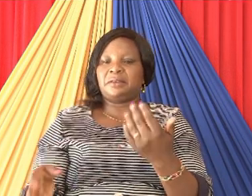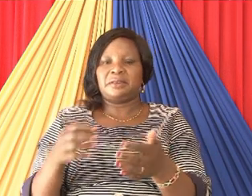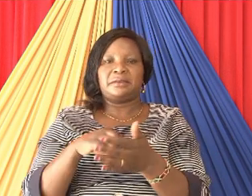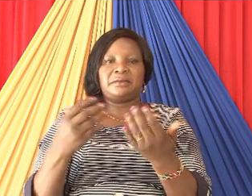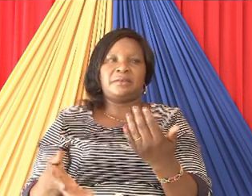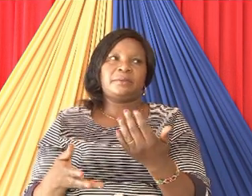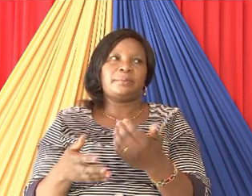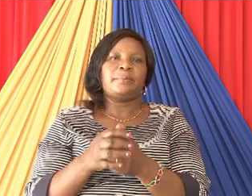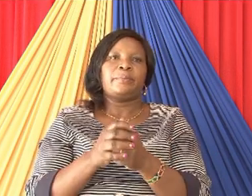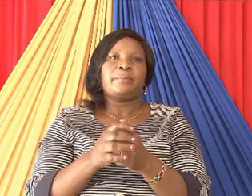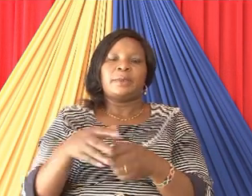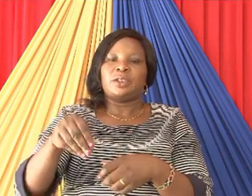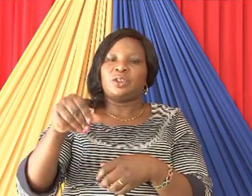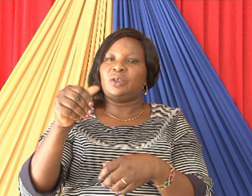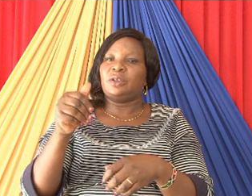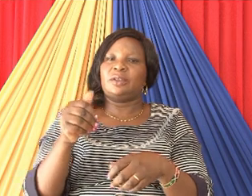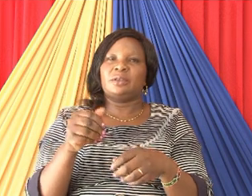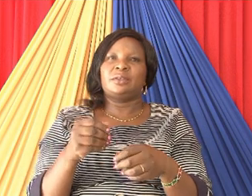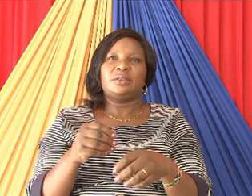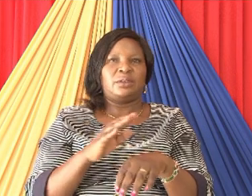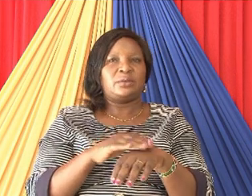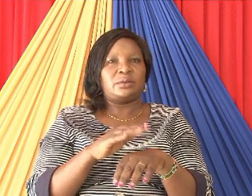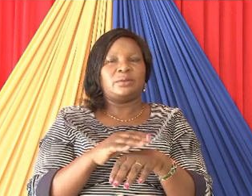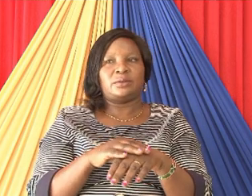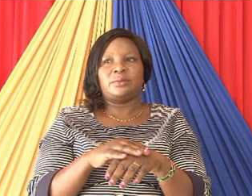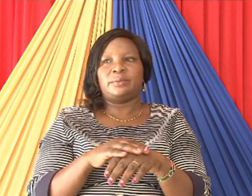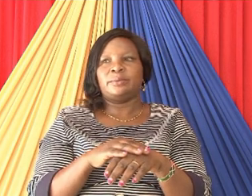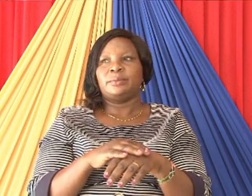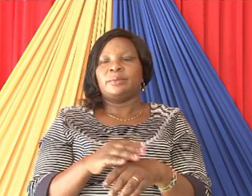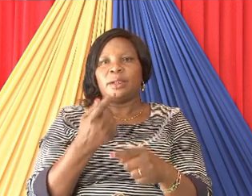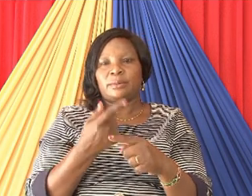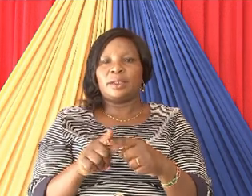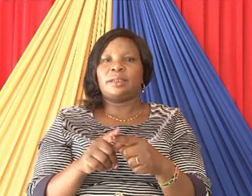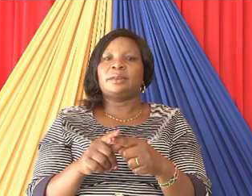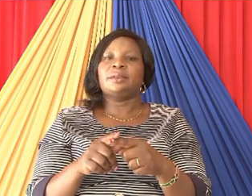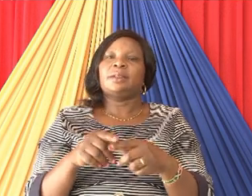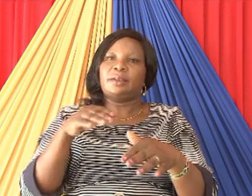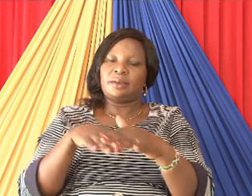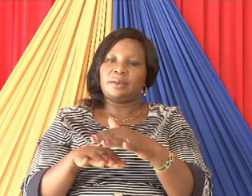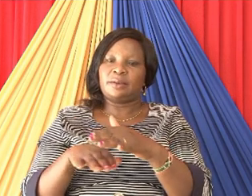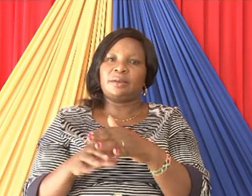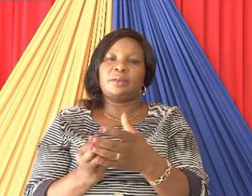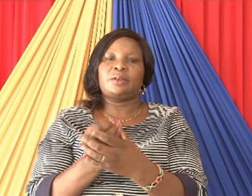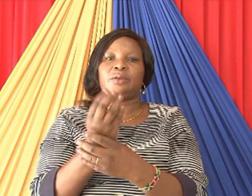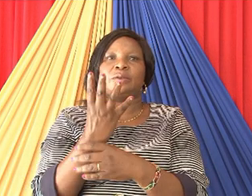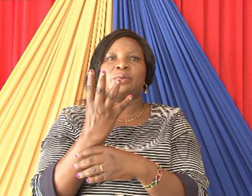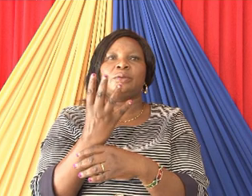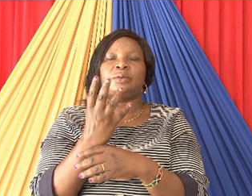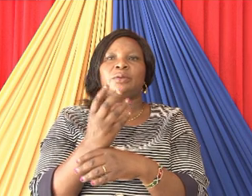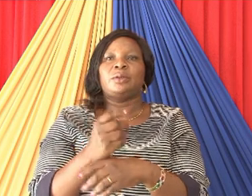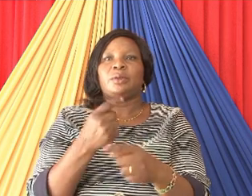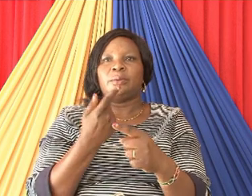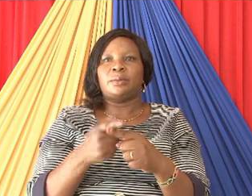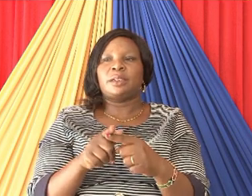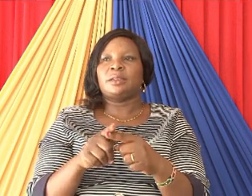mbaya mahala pale, lakini mbegu zilimea, na baada ya kumea zikaingiliwa na magugu,